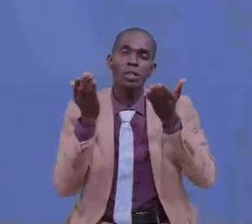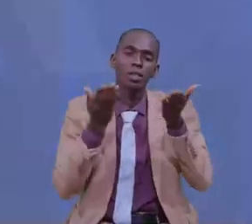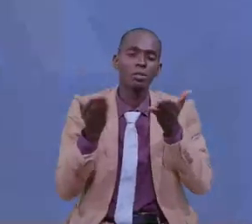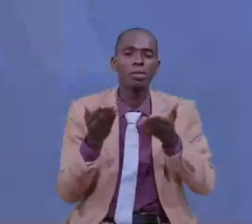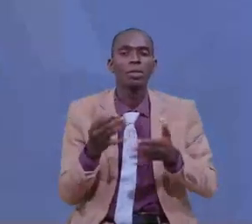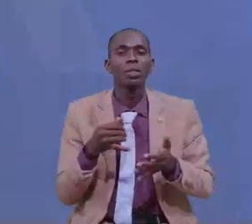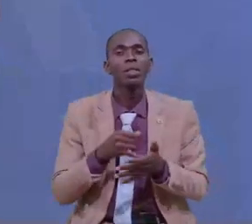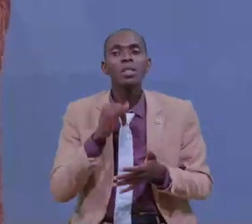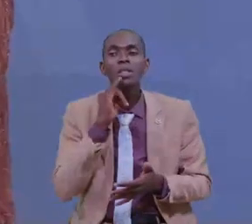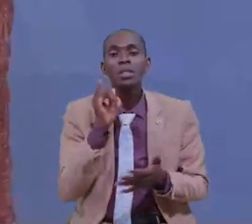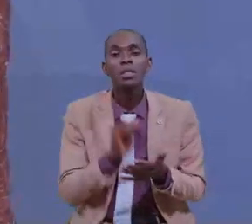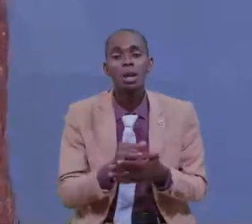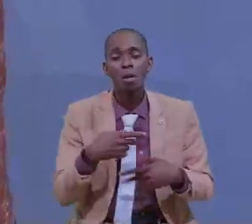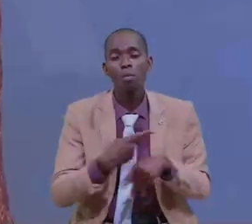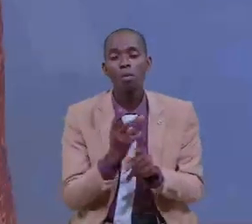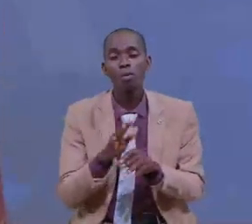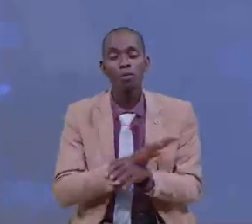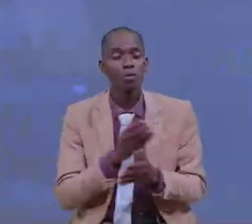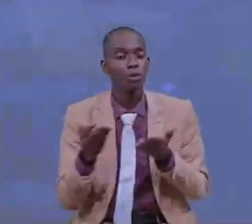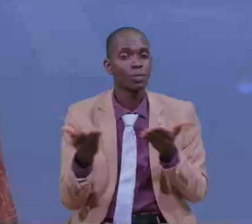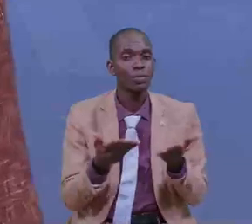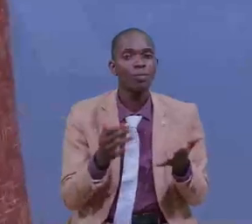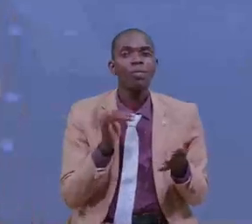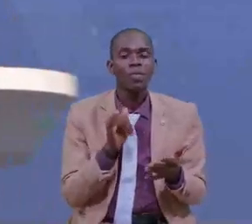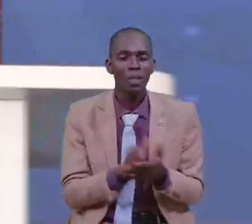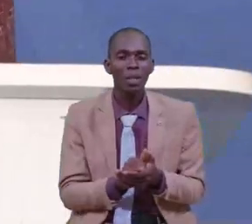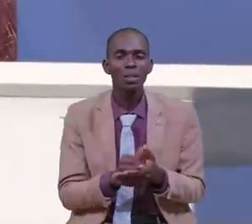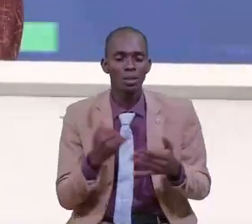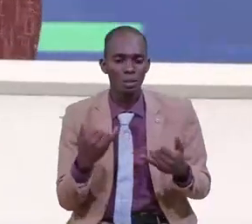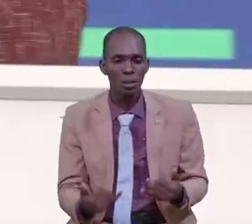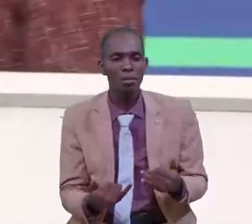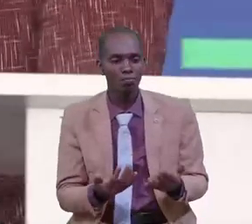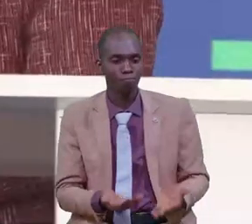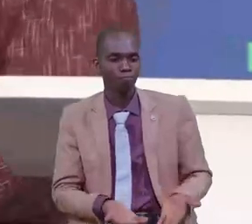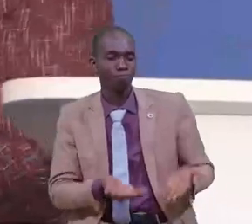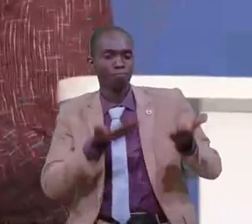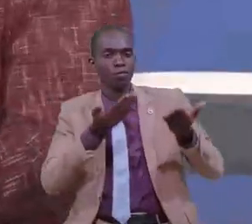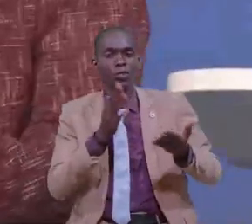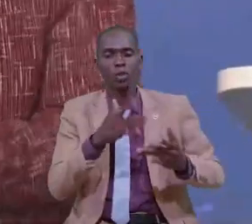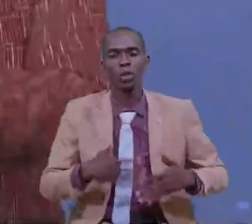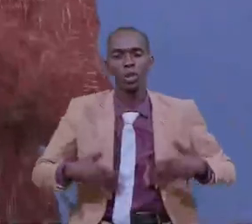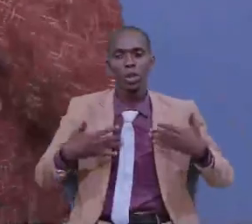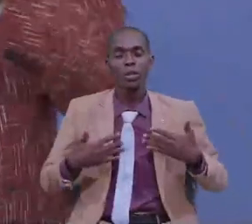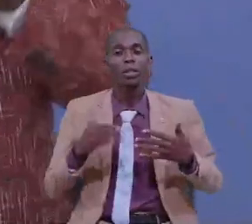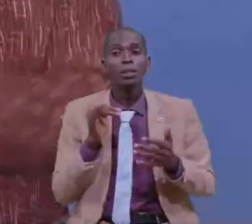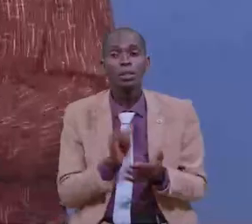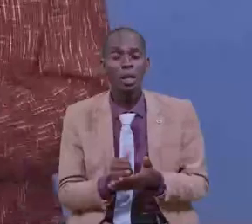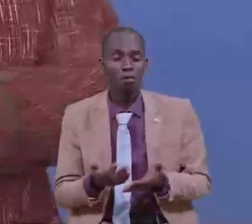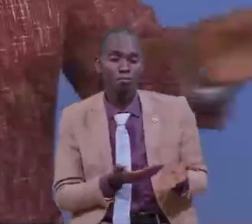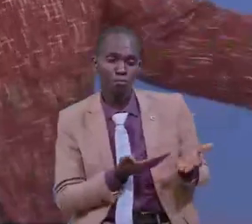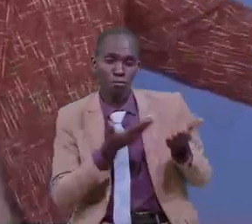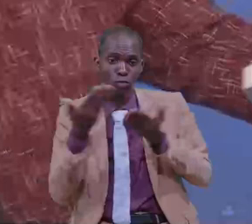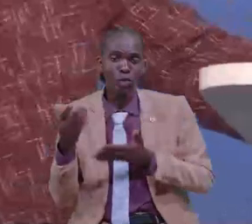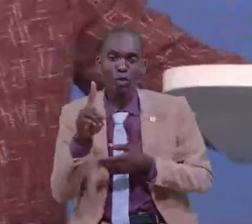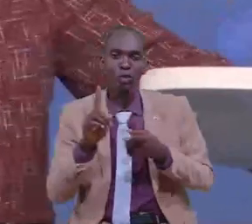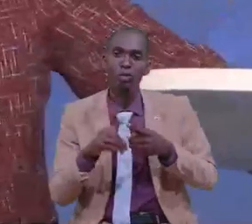service. C'est ce service productif qui donne de valeur à ta vie